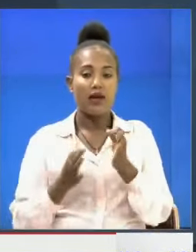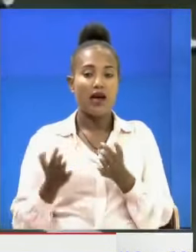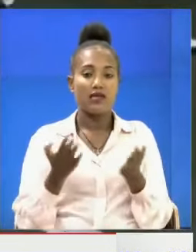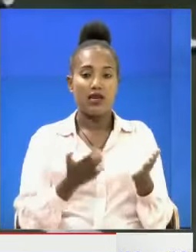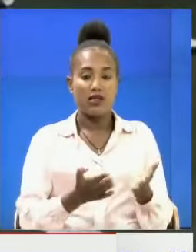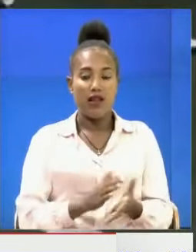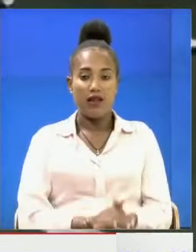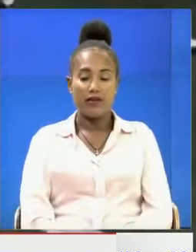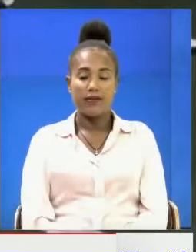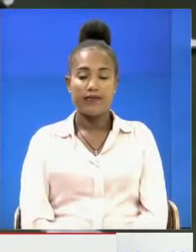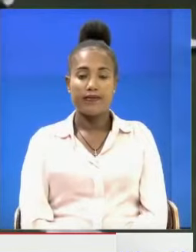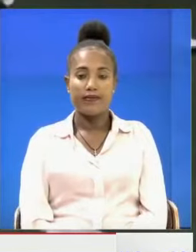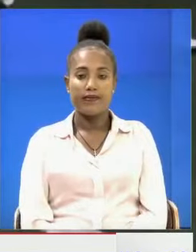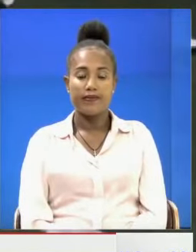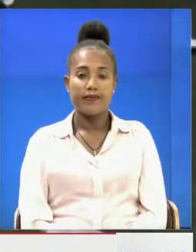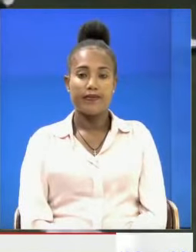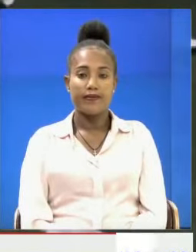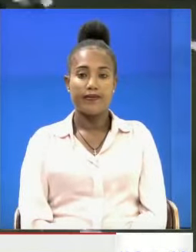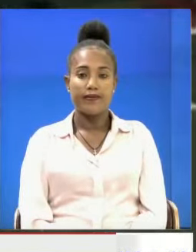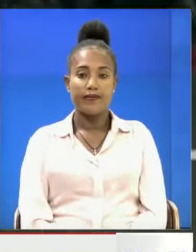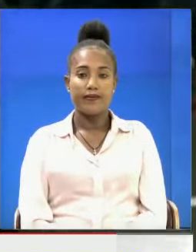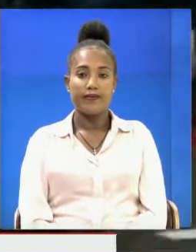ያዘጋጀችው።